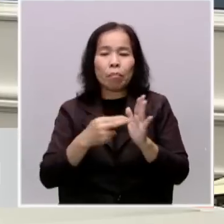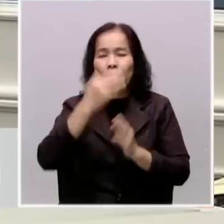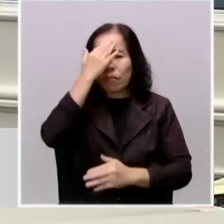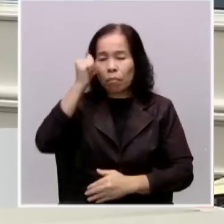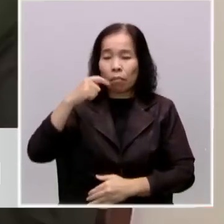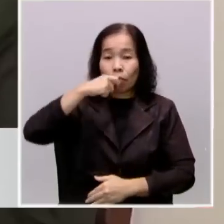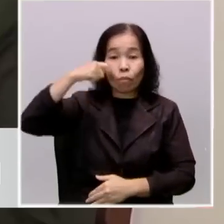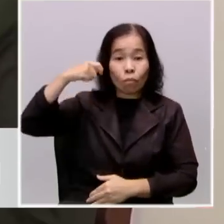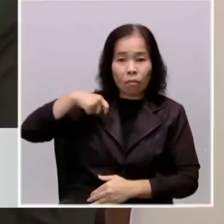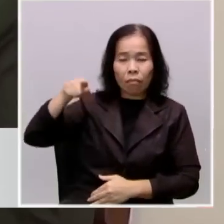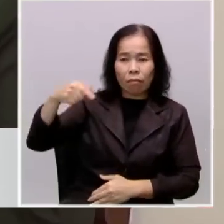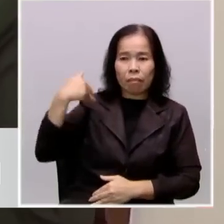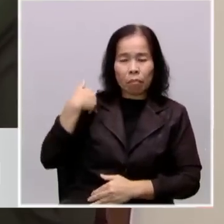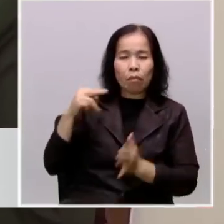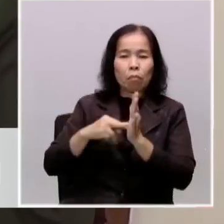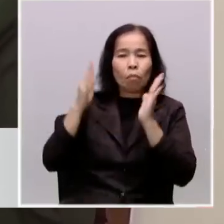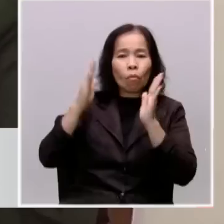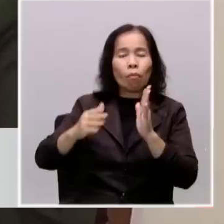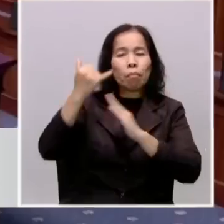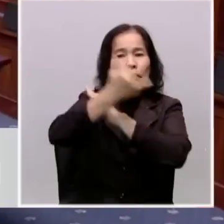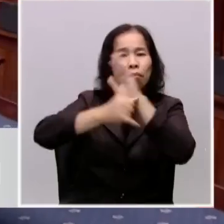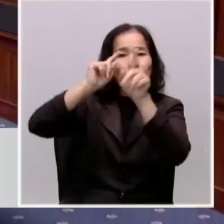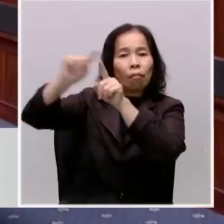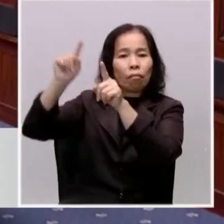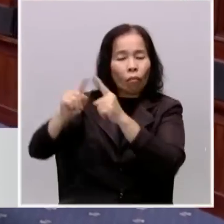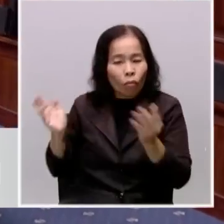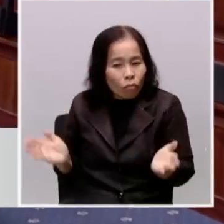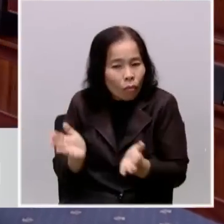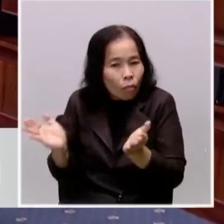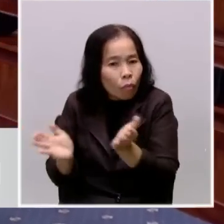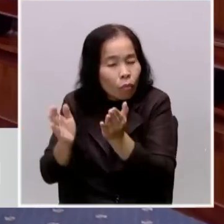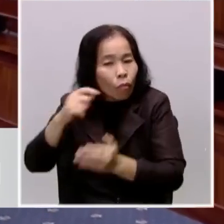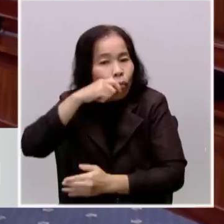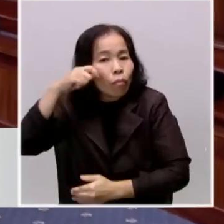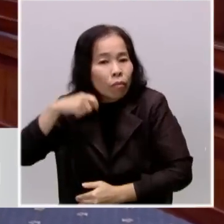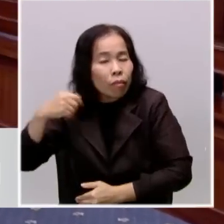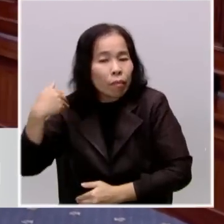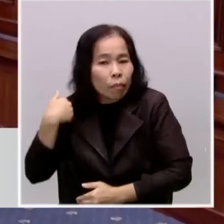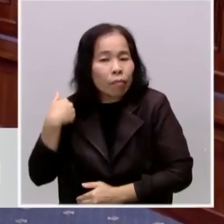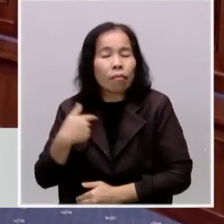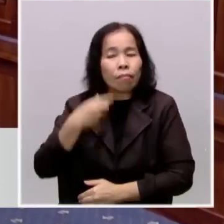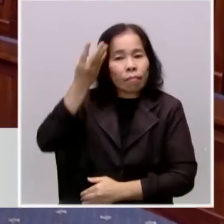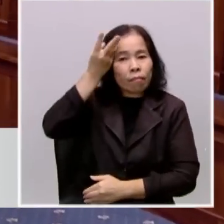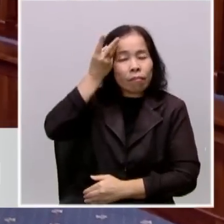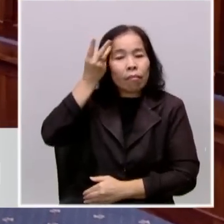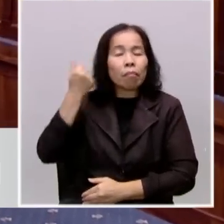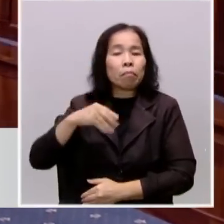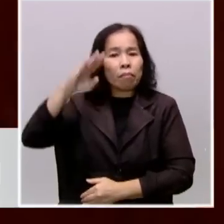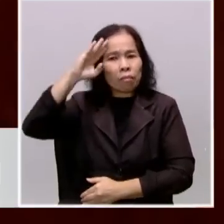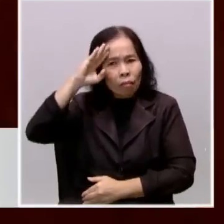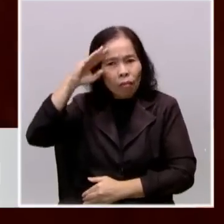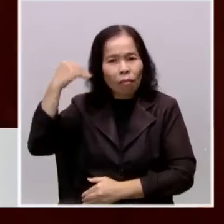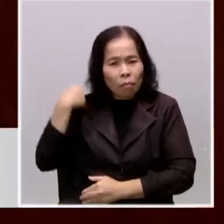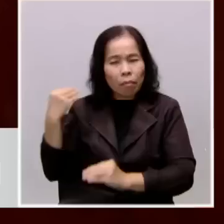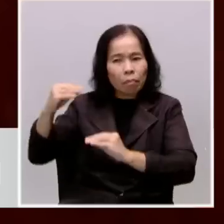ครนกำลังจะได้รับอาวุธหนักจากบรรดาชาติตะวันตกที่กำลังทยอยส่งเข้าไปในยูเครนนะคะรวมถึงรถถังเพิ่มเติมด้วยที่จะ